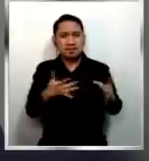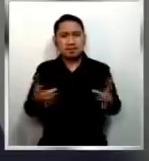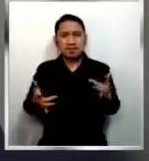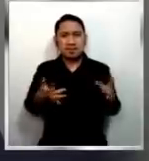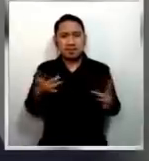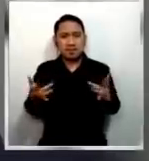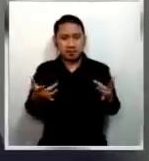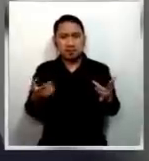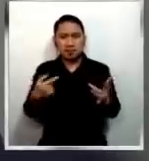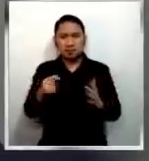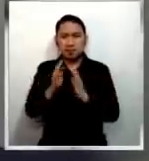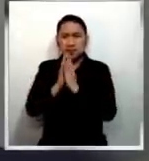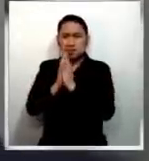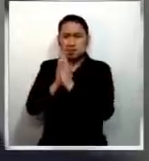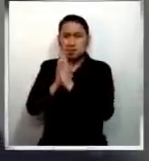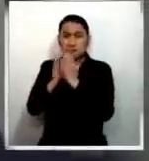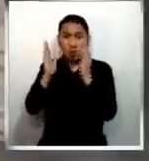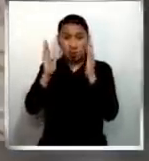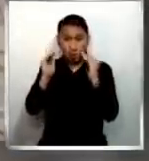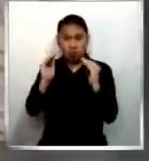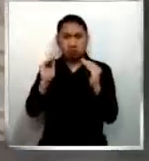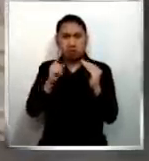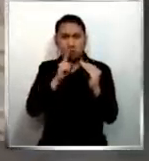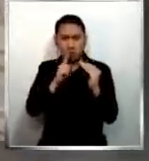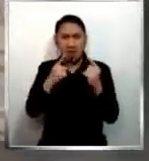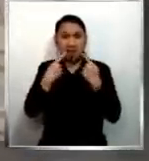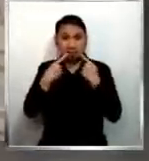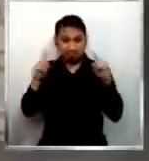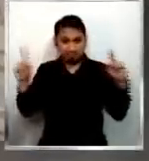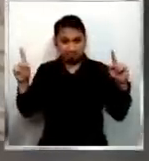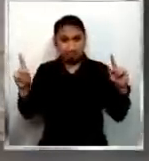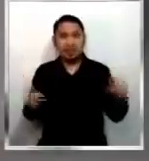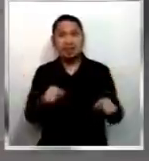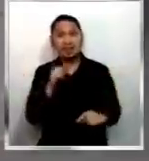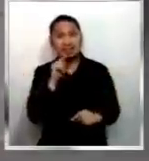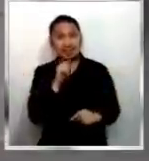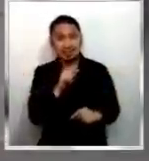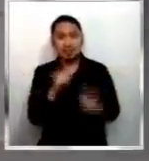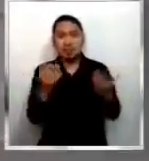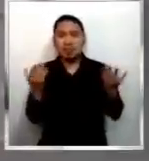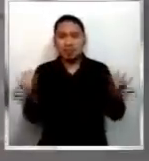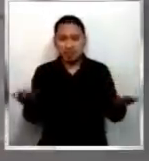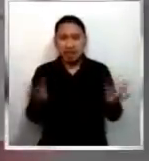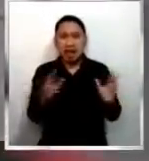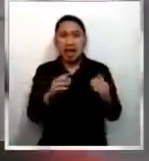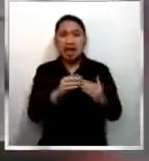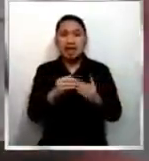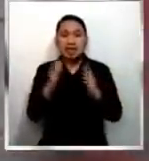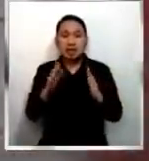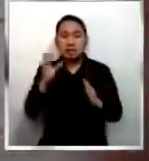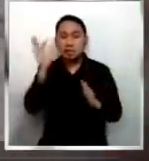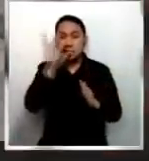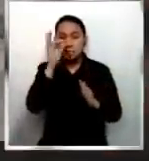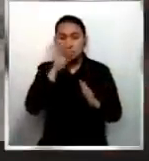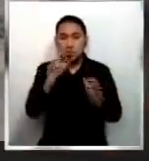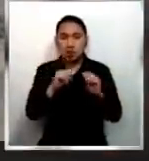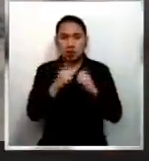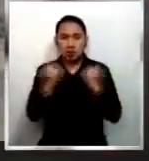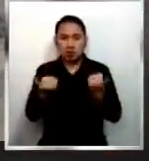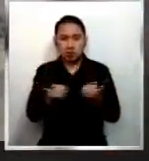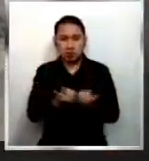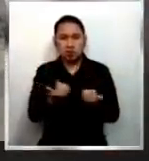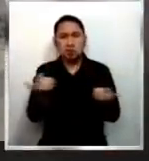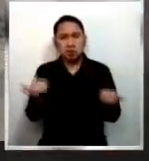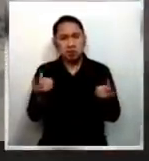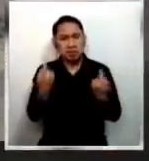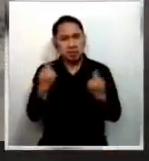panalangin na sana ito'y maging epektibo. Si Nico ay leader ng Filipino Association doon, kaya pinupulsuhan daw niya ang reaksyon